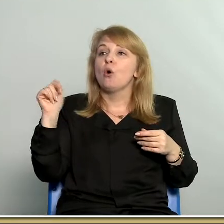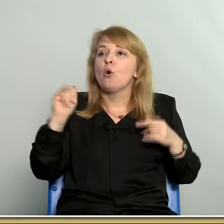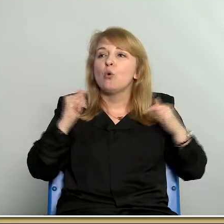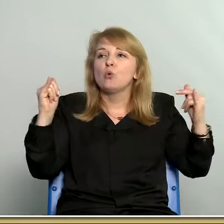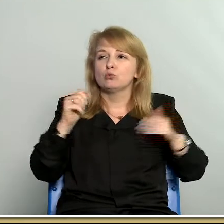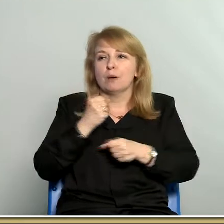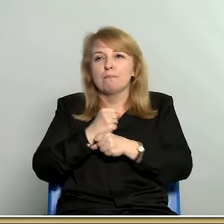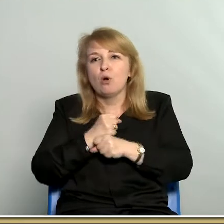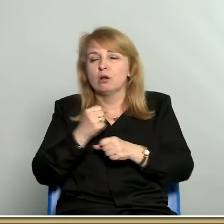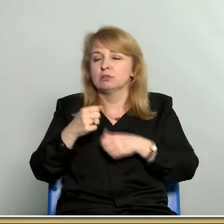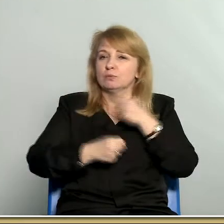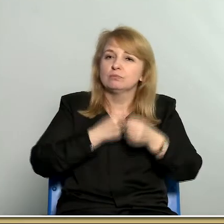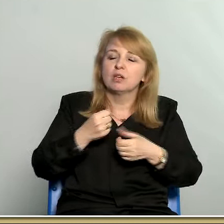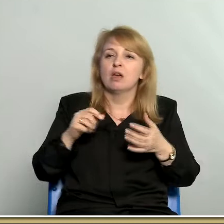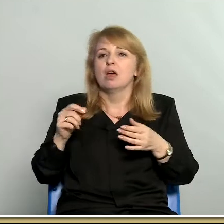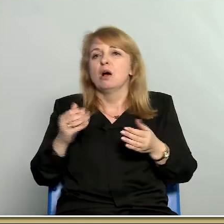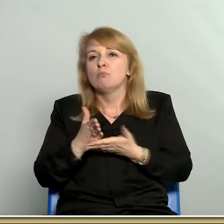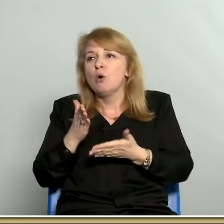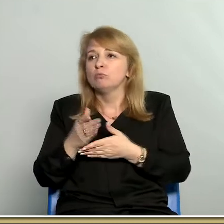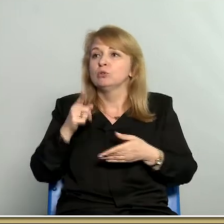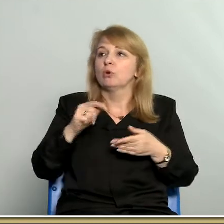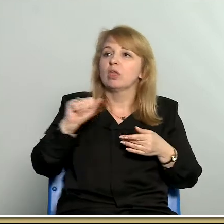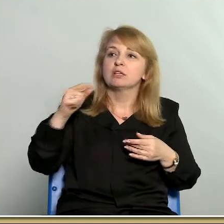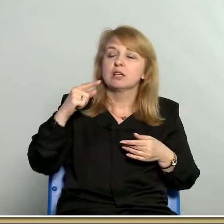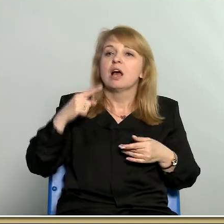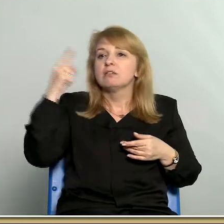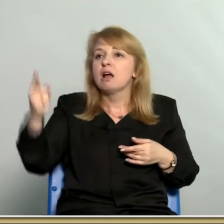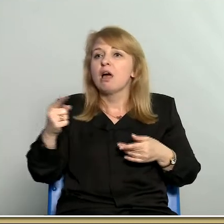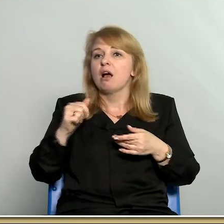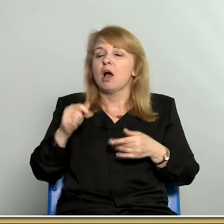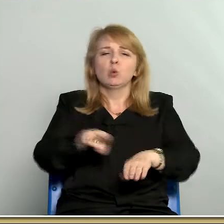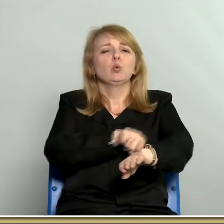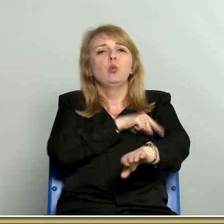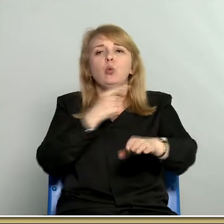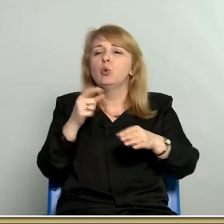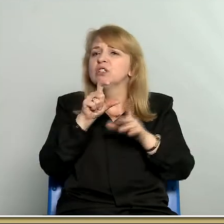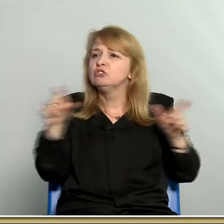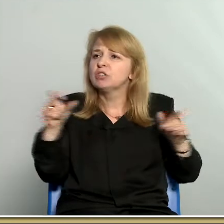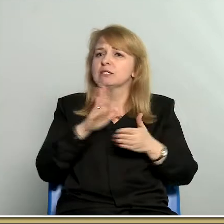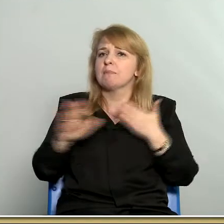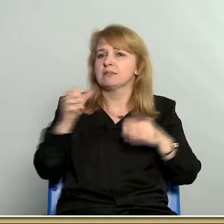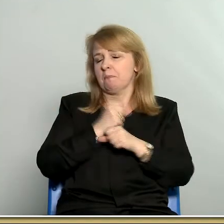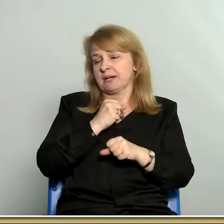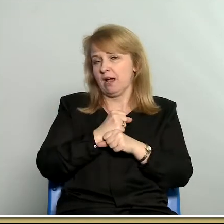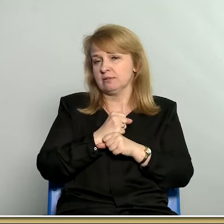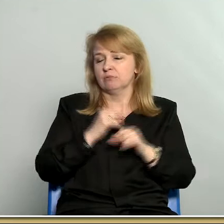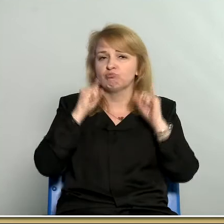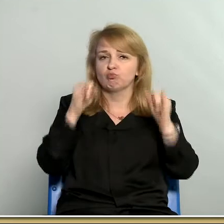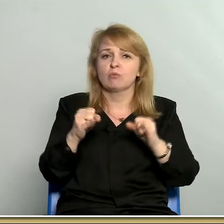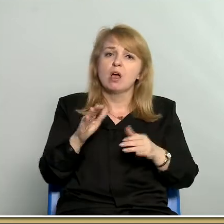priorytecie, w tej osi będą dedykowane tylko i wyłącznie osobom długotrafalnym bezrobotnym, osobom z niskimi